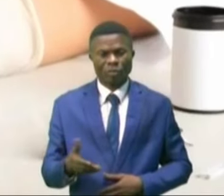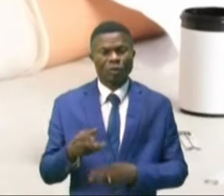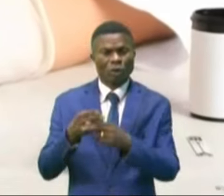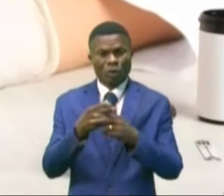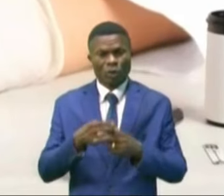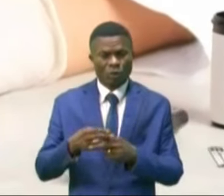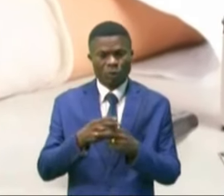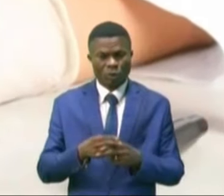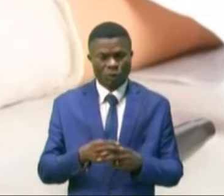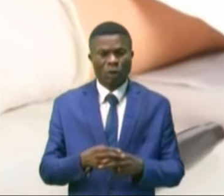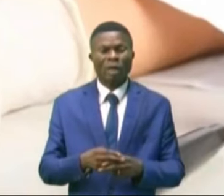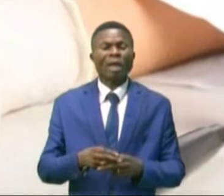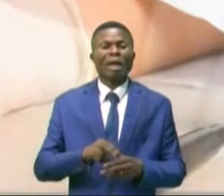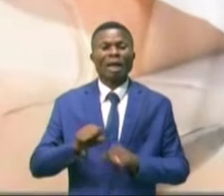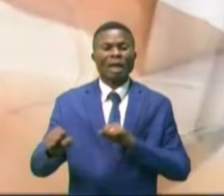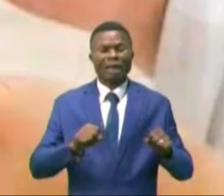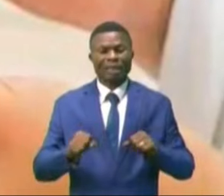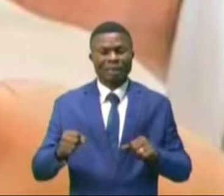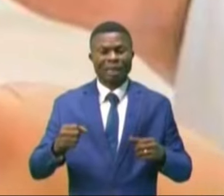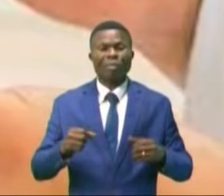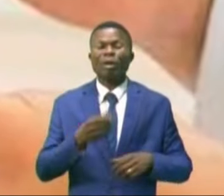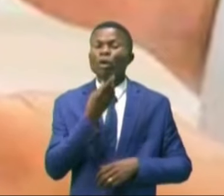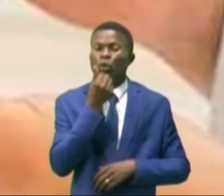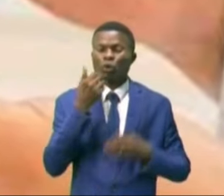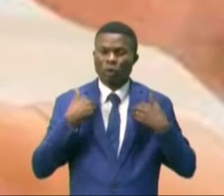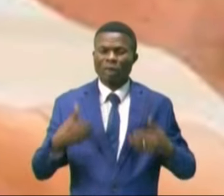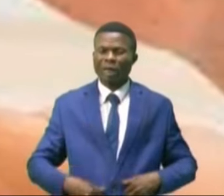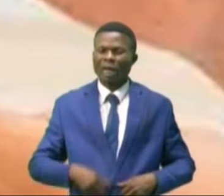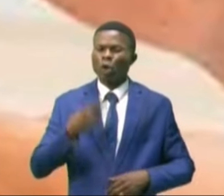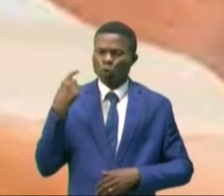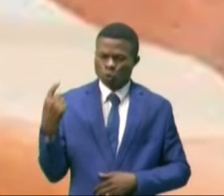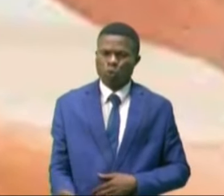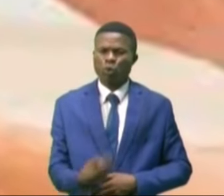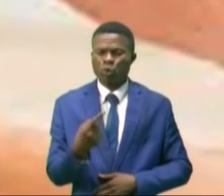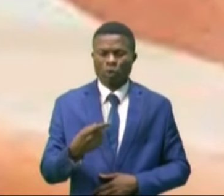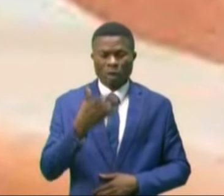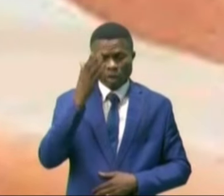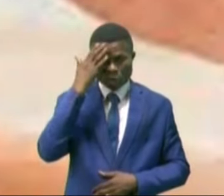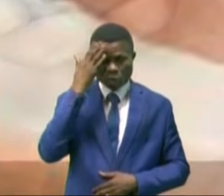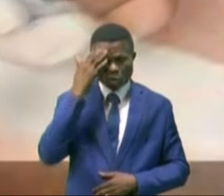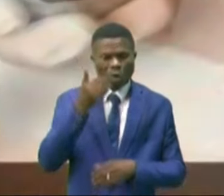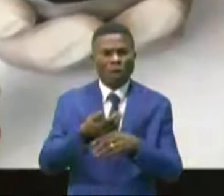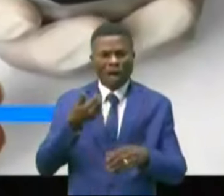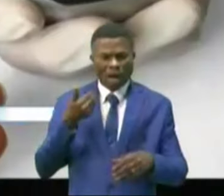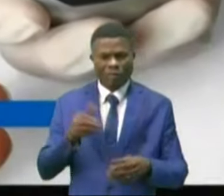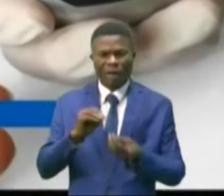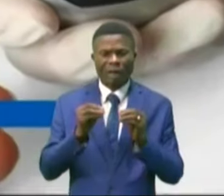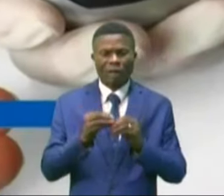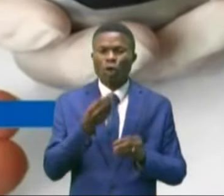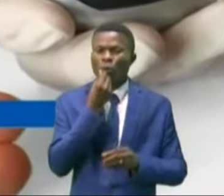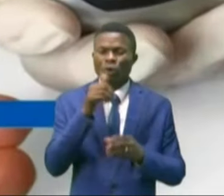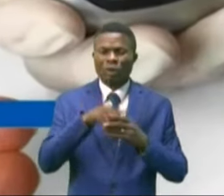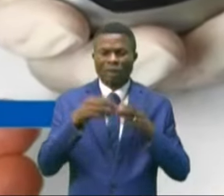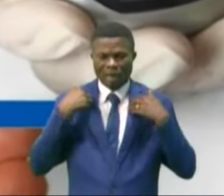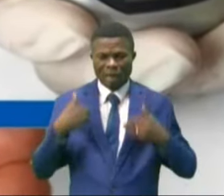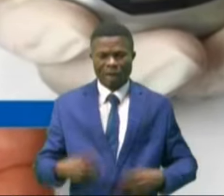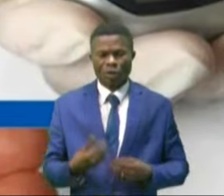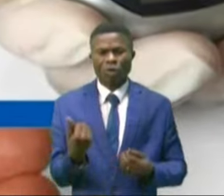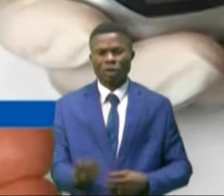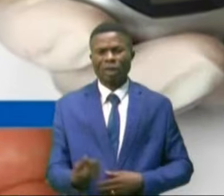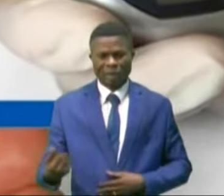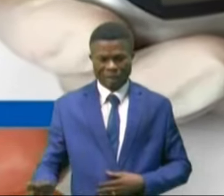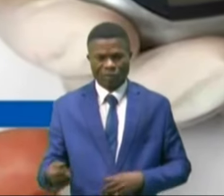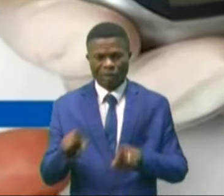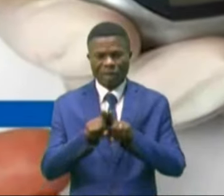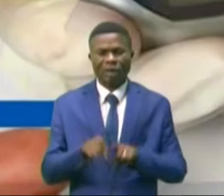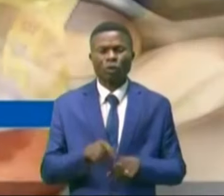de la glycémie doit être effectué régulièrement pour évaluer le taux de sucre dans le corps. Il faudra